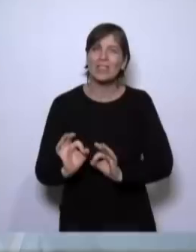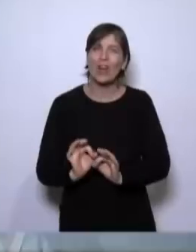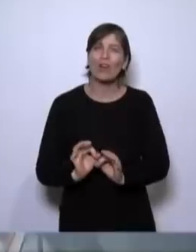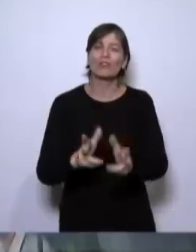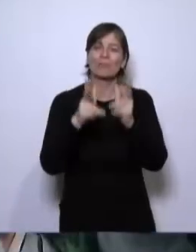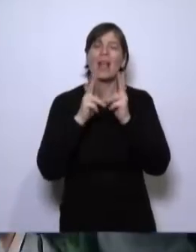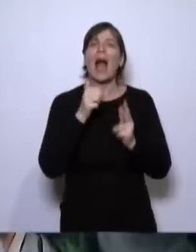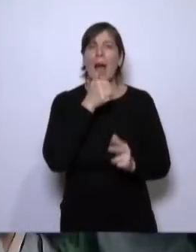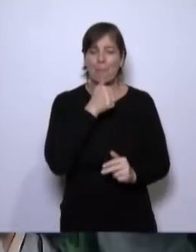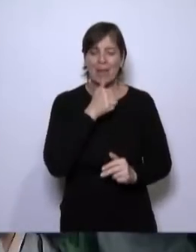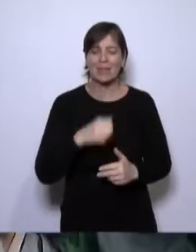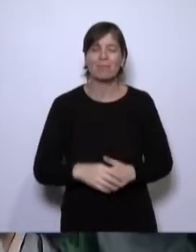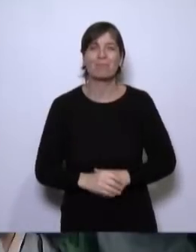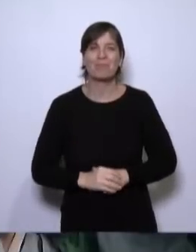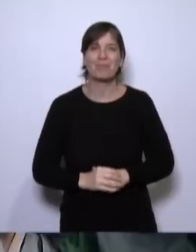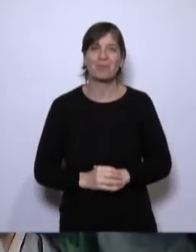siglos de los siglos.